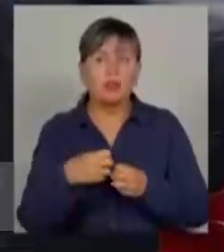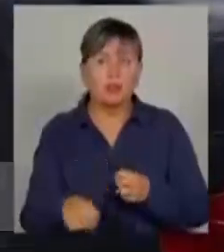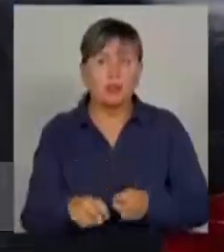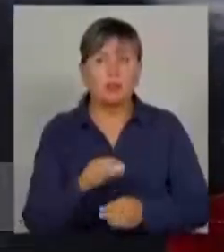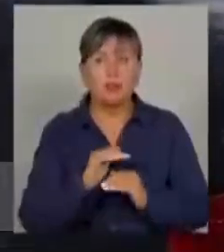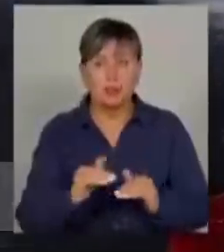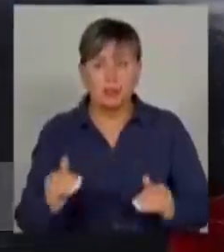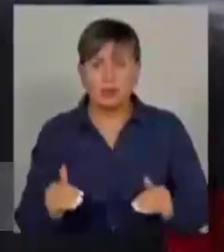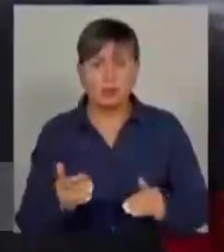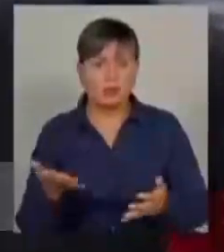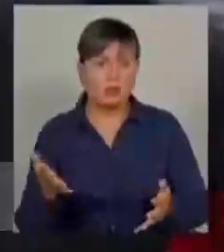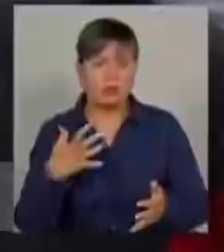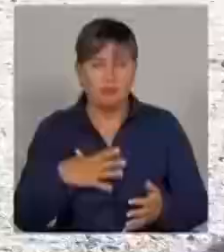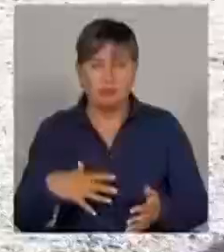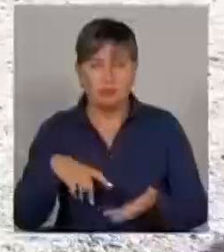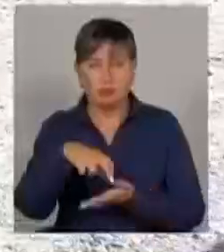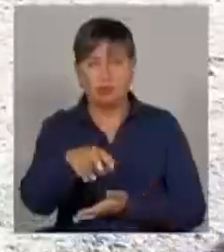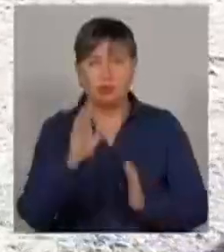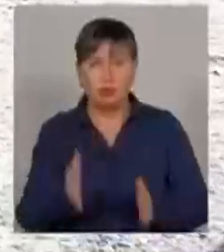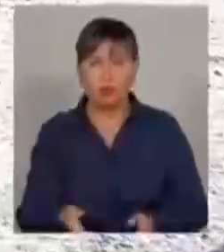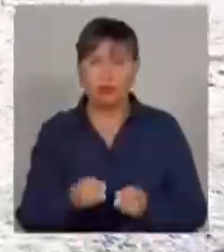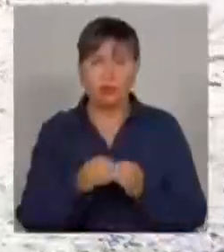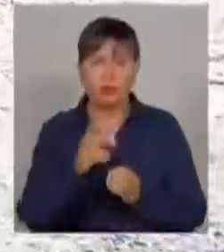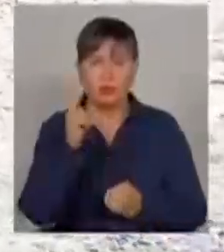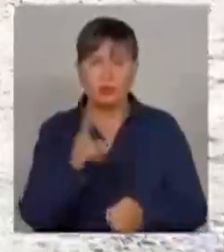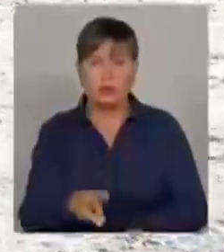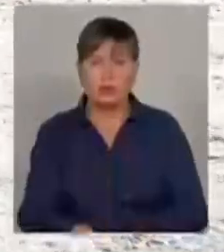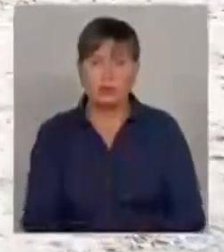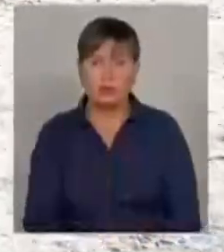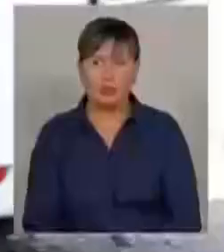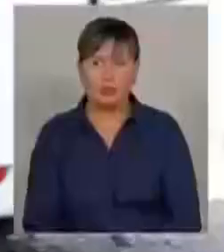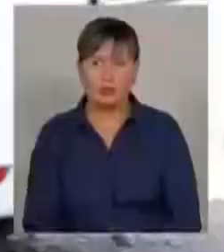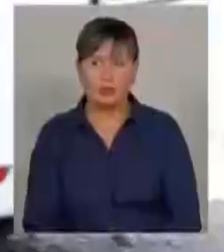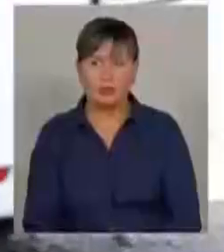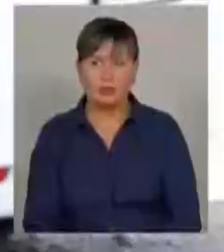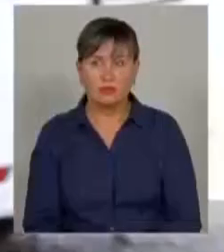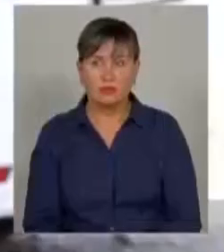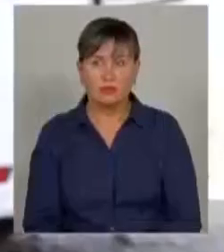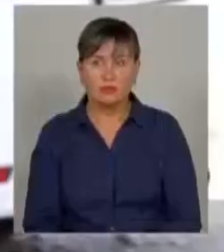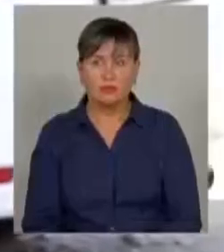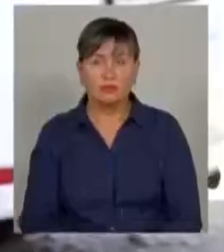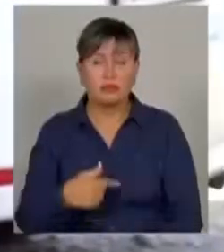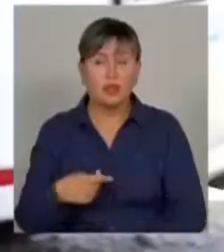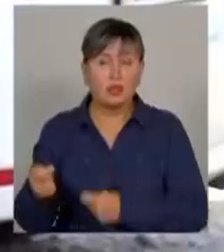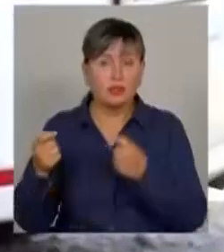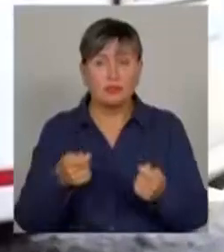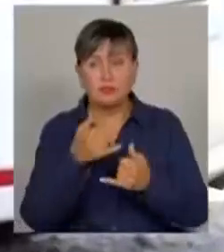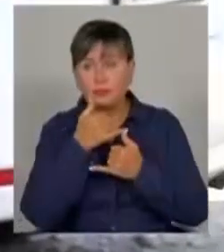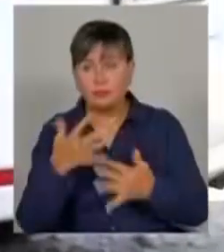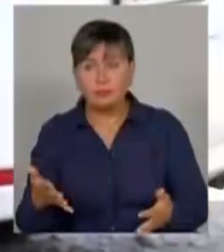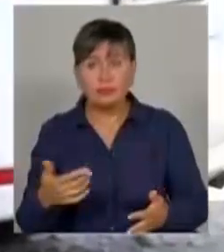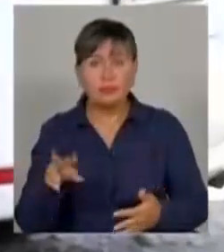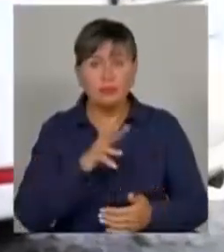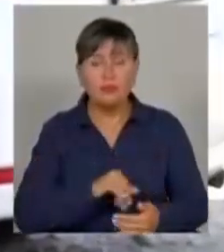то детишкам и вовсе придется идти пешком 10 километров. Ну, туда доставить нам детей нет возможности, потому что мы